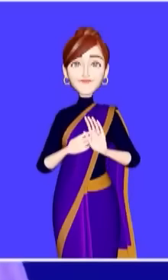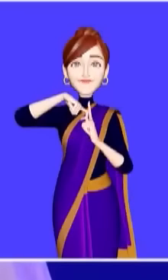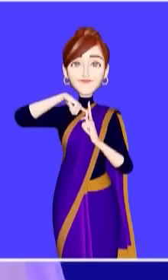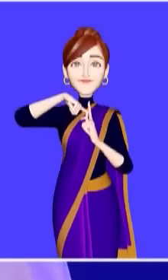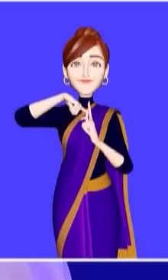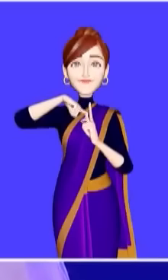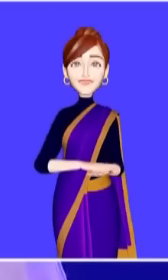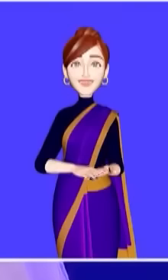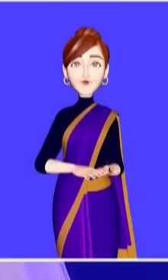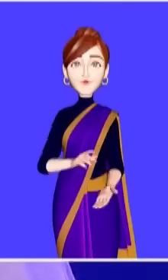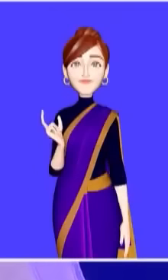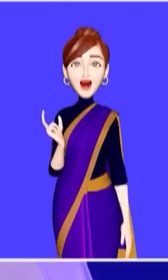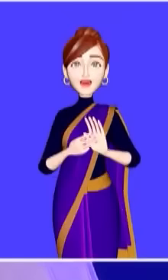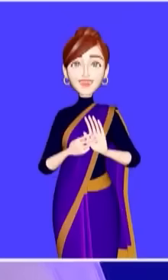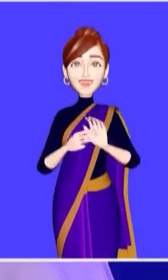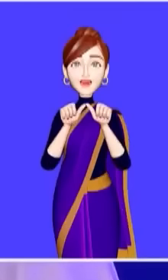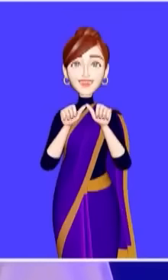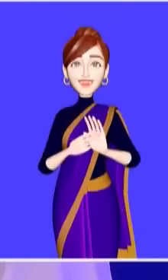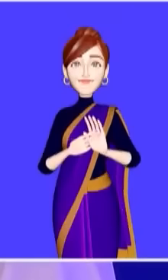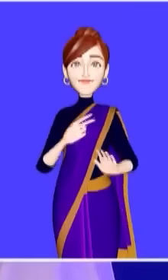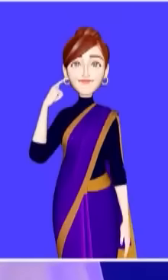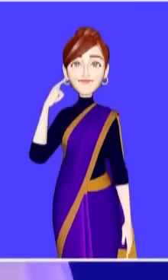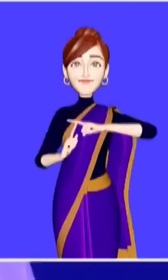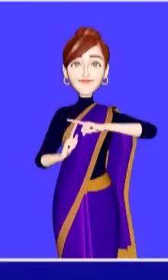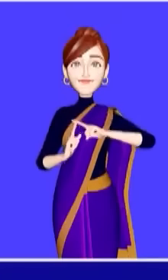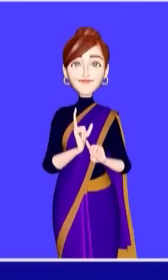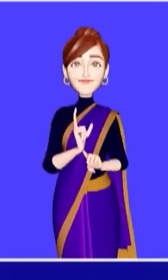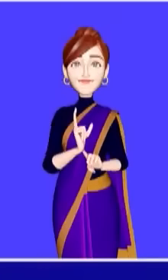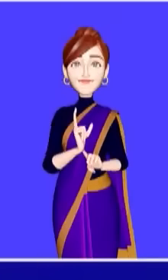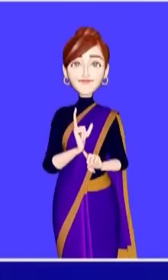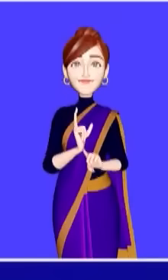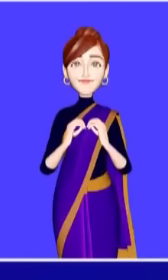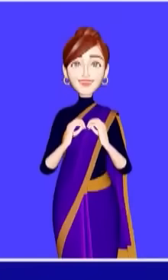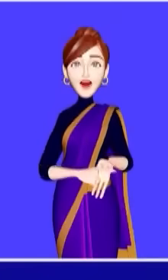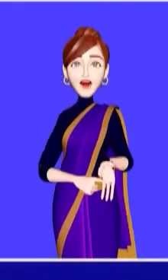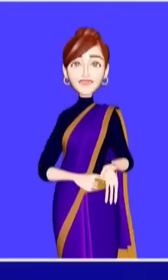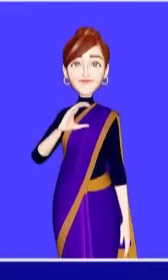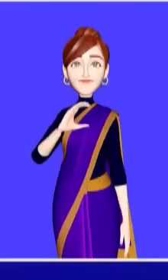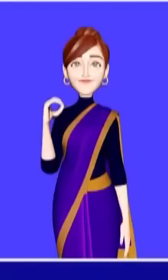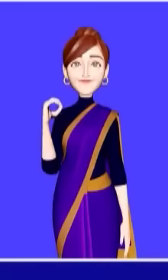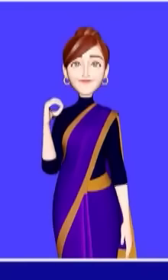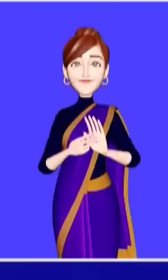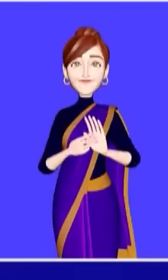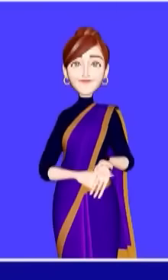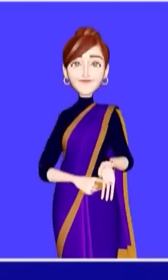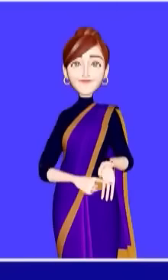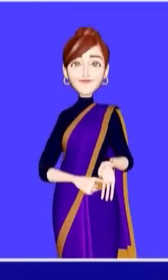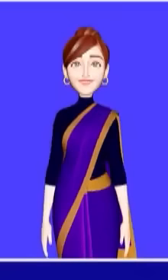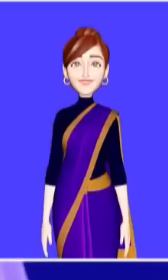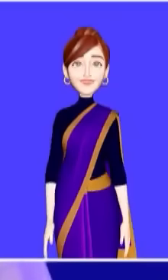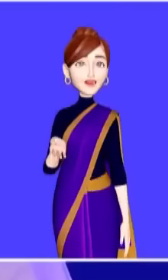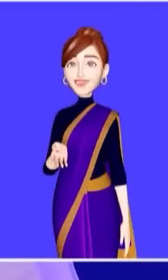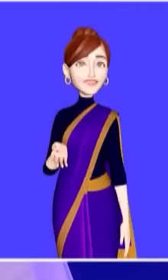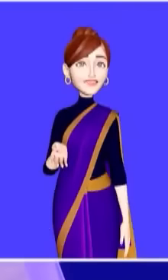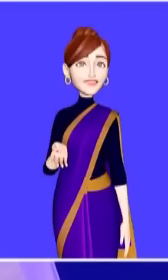मिलेंगे। ये इनोवेशन, एंटरप्रेन्योरशिप और न्यू इंडस्ट्रीज के लिए बड़ा मौका